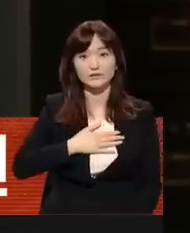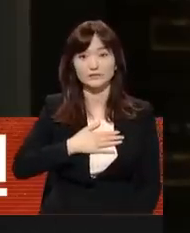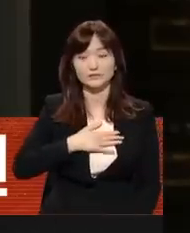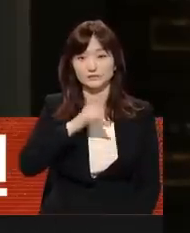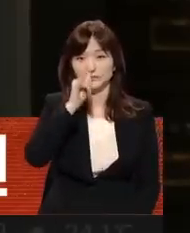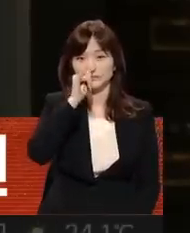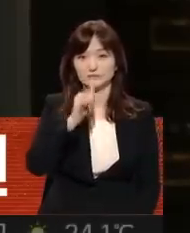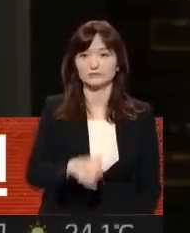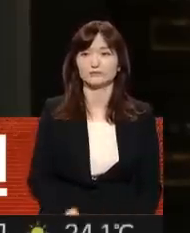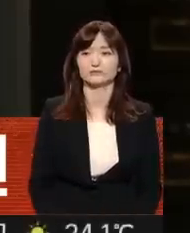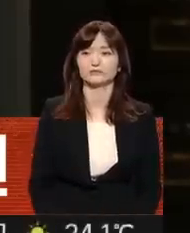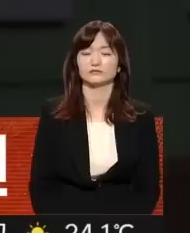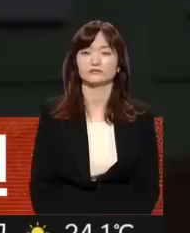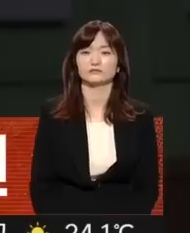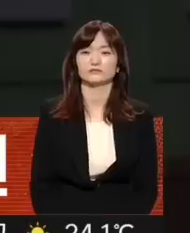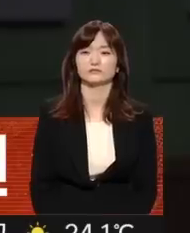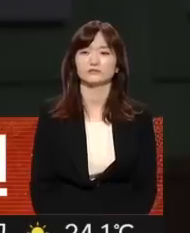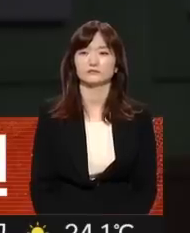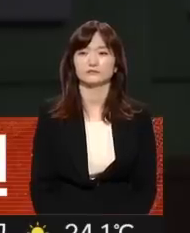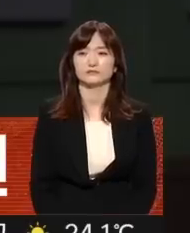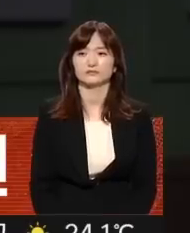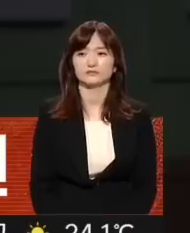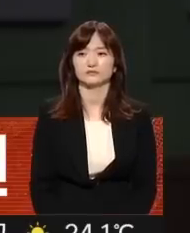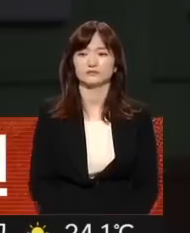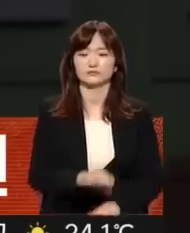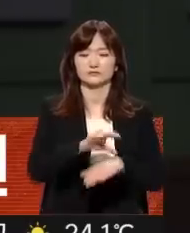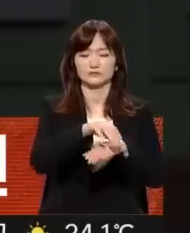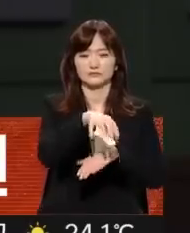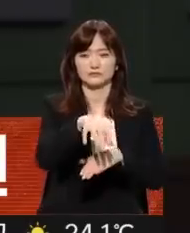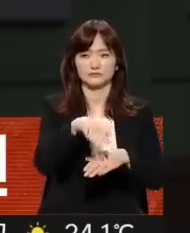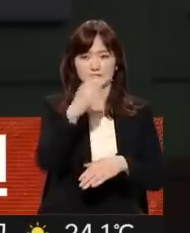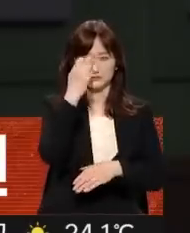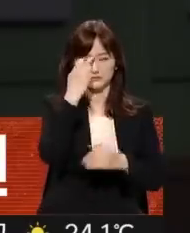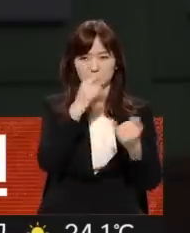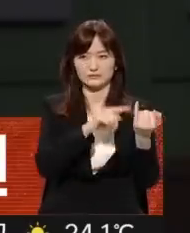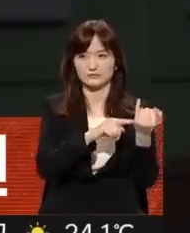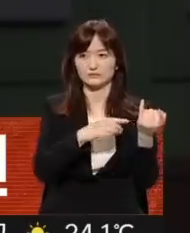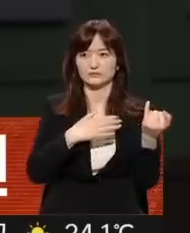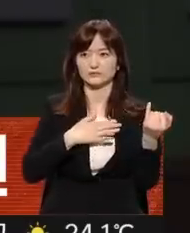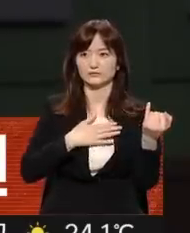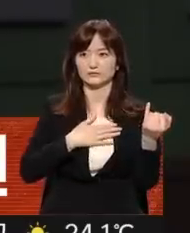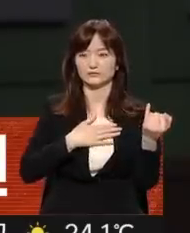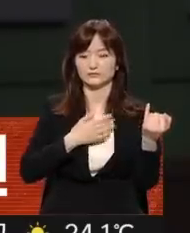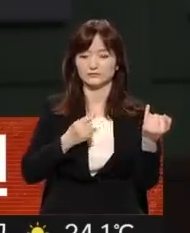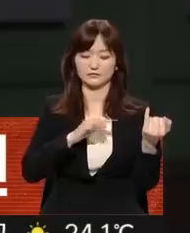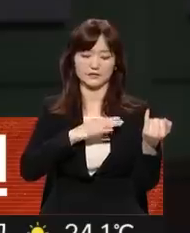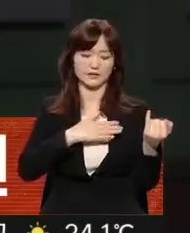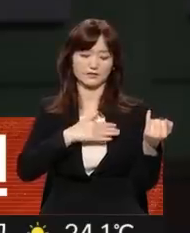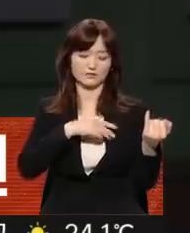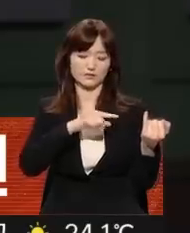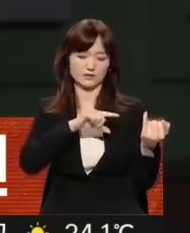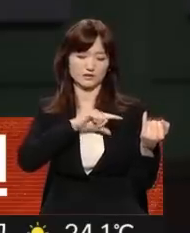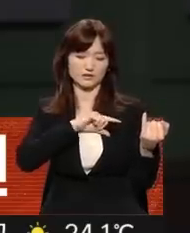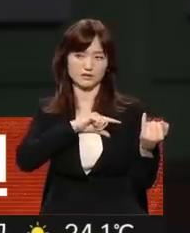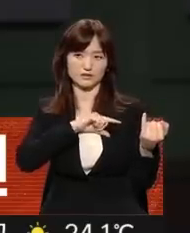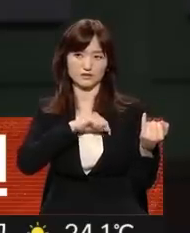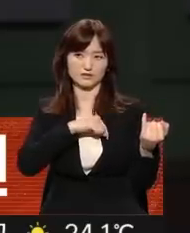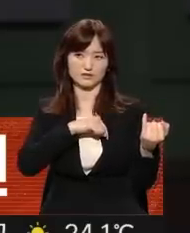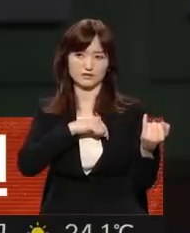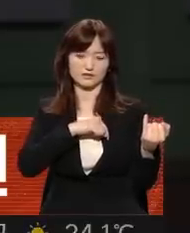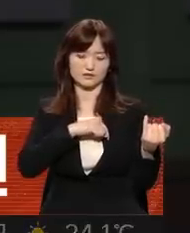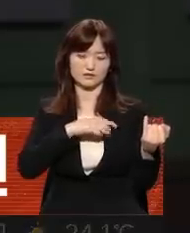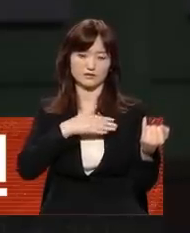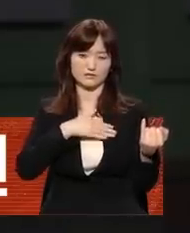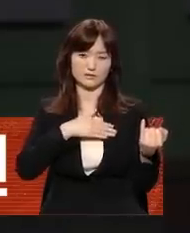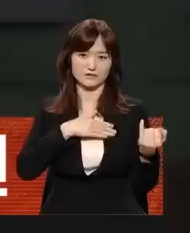네, 그 이야기가 좀 나오고 있는데요. 이 방송에서 이 최 변호사가 저처럼 이렇게 왼쪽 가슴에 이름표를 달고 있었는데 뭐 이걸 수차례 만지거나 또